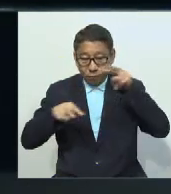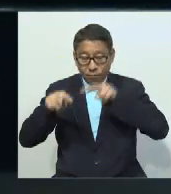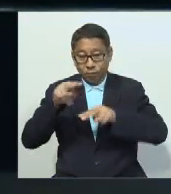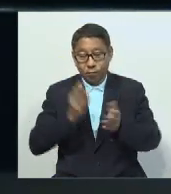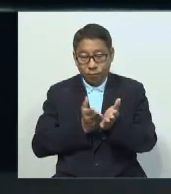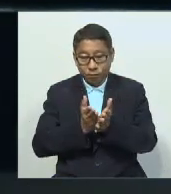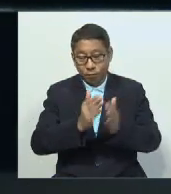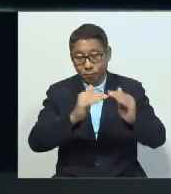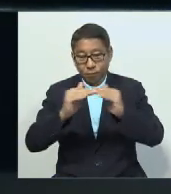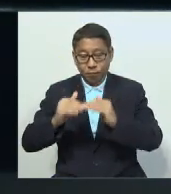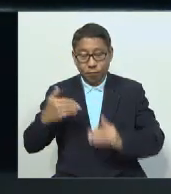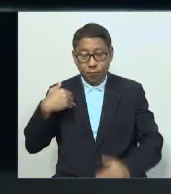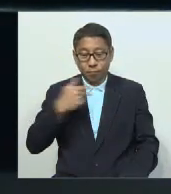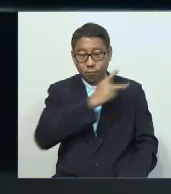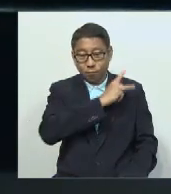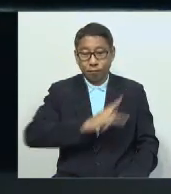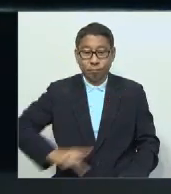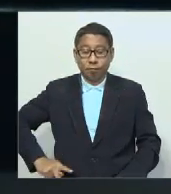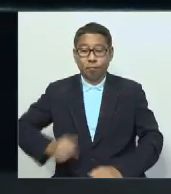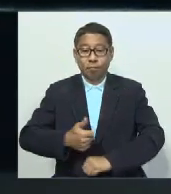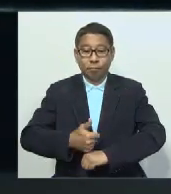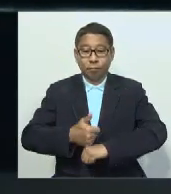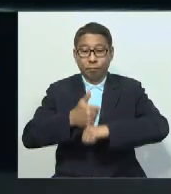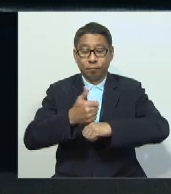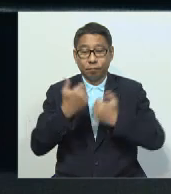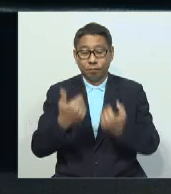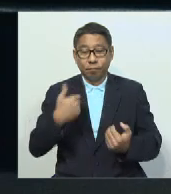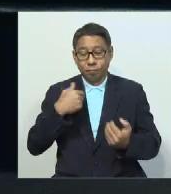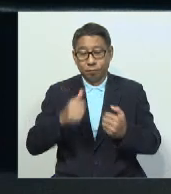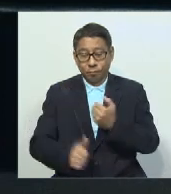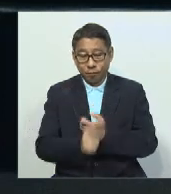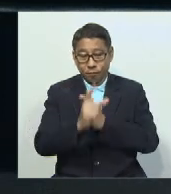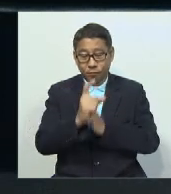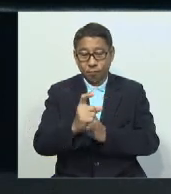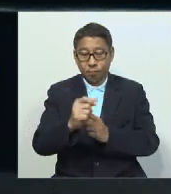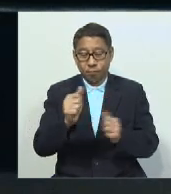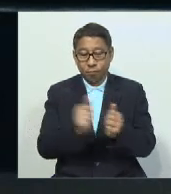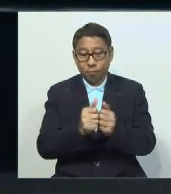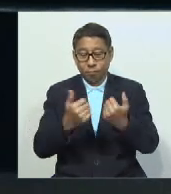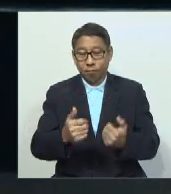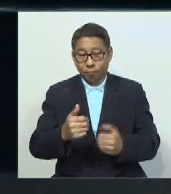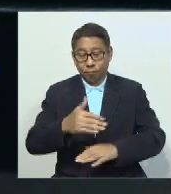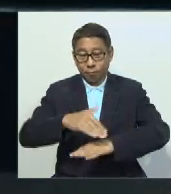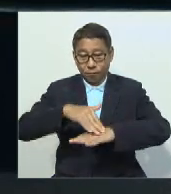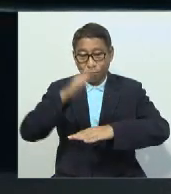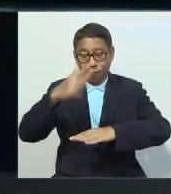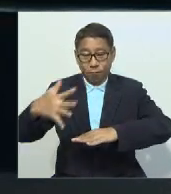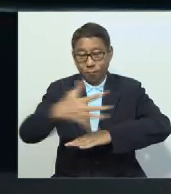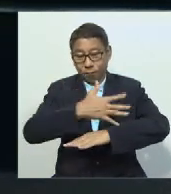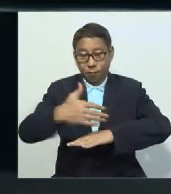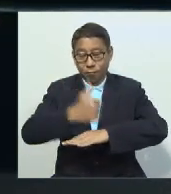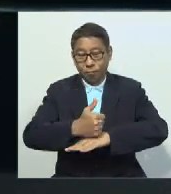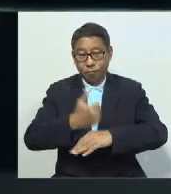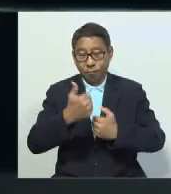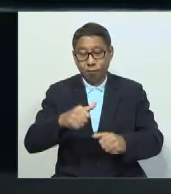ประชาธิปไตยอันมีพระมหากษัตริย์ทรงเป็นประมุขเป็นการสุ่มเสี่ยงต่อการสูญเสียสถานะที่จะต้องอยู่เหนือการเมืองและด